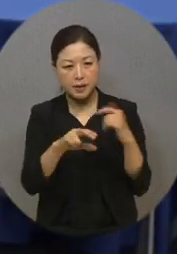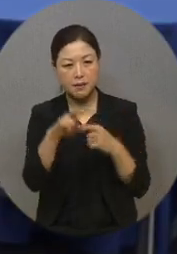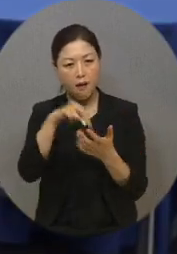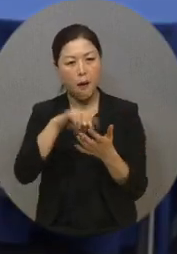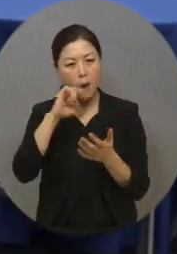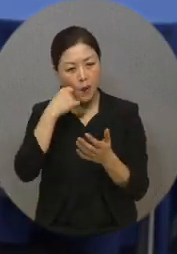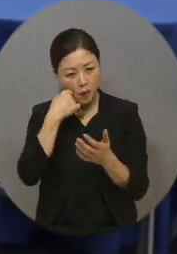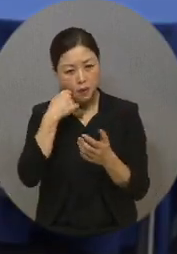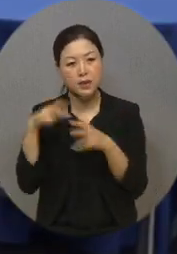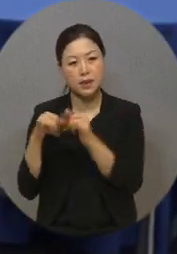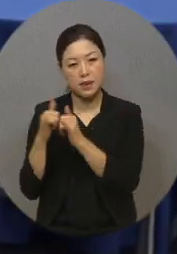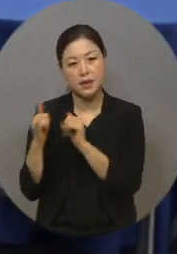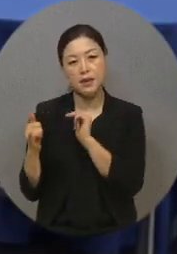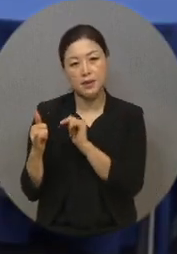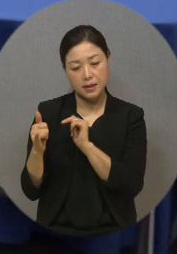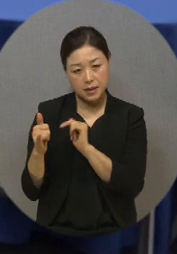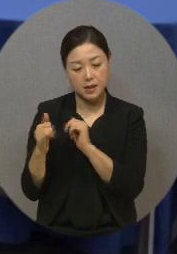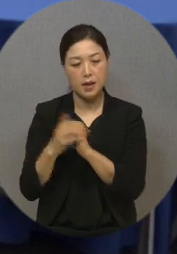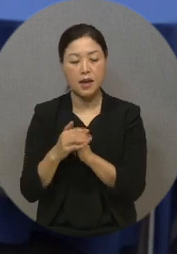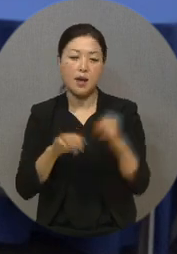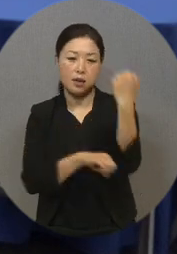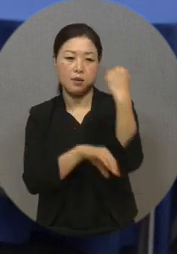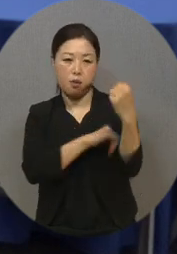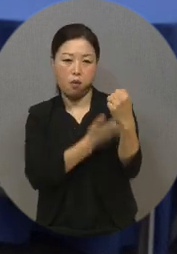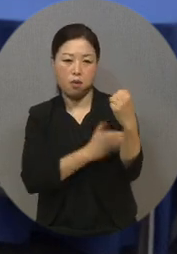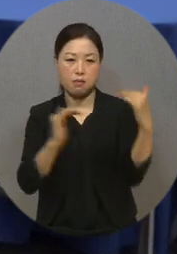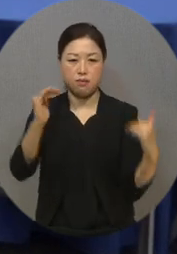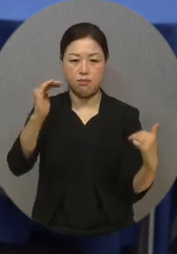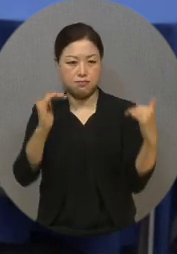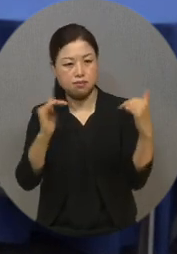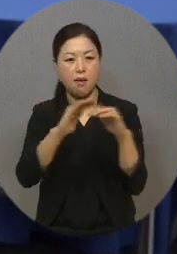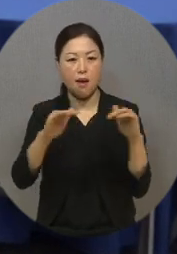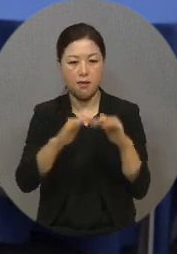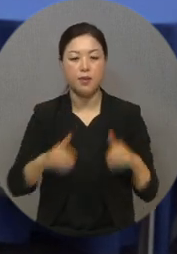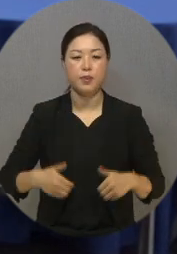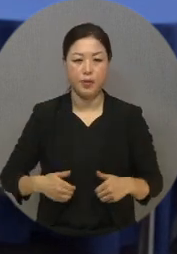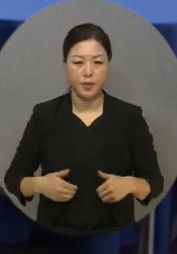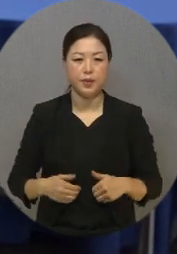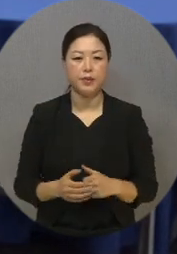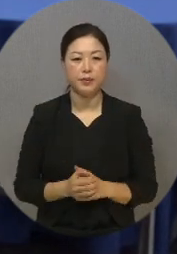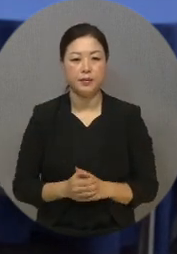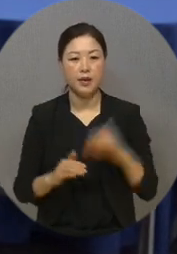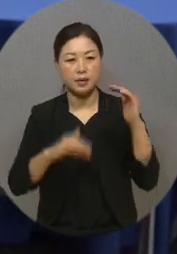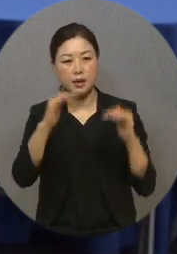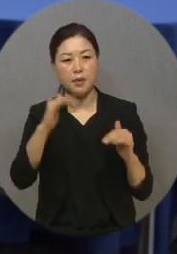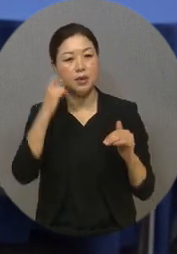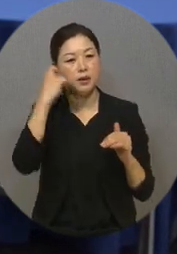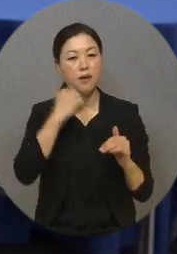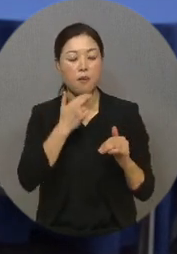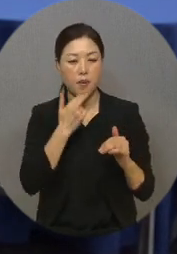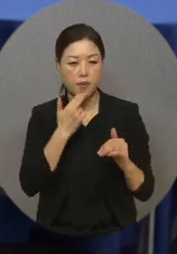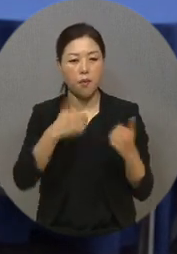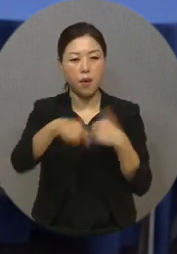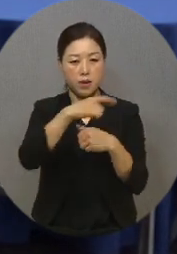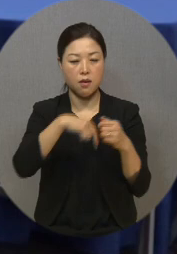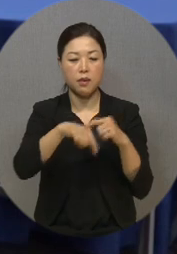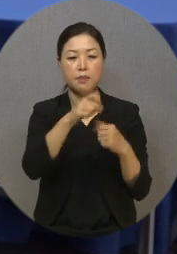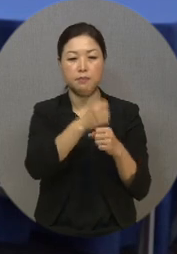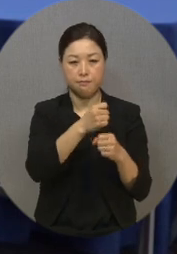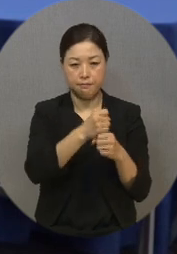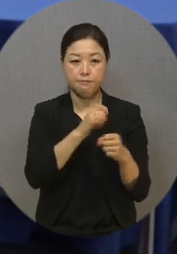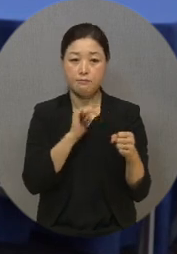불평등, 기본 권리의 불평등은 반드시 해소되어야 할 문제입니다. 차별이 느껴지지 않는 환경